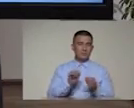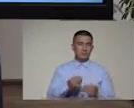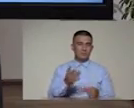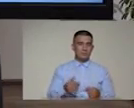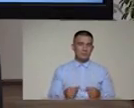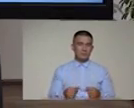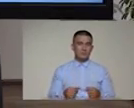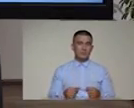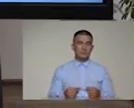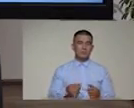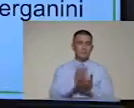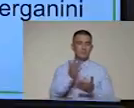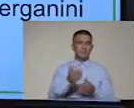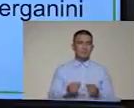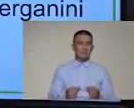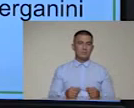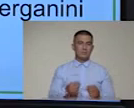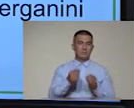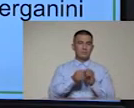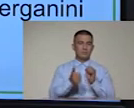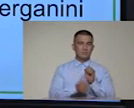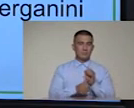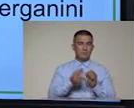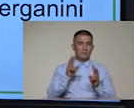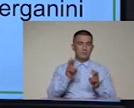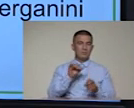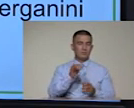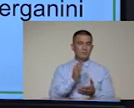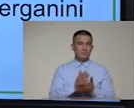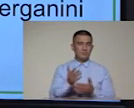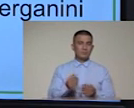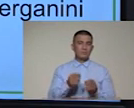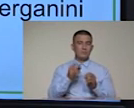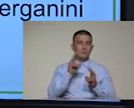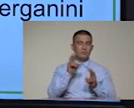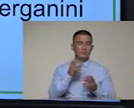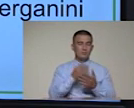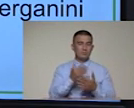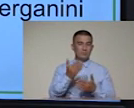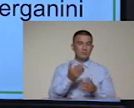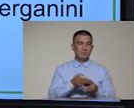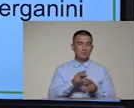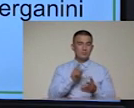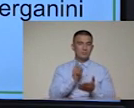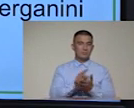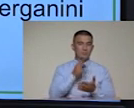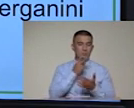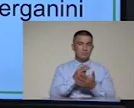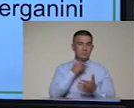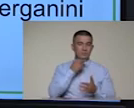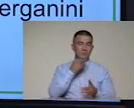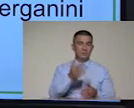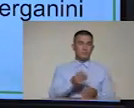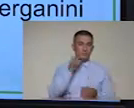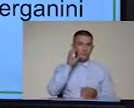belgilab oling. Darsligingizda 16-chi mashq berilgan. Mashqni shartini eshiting.